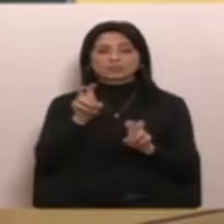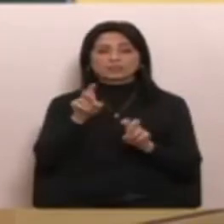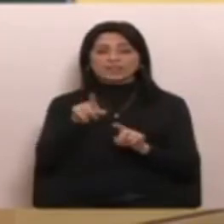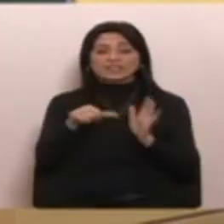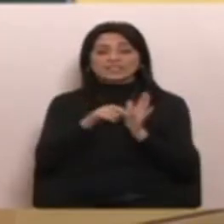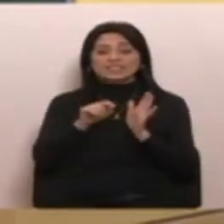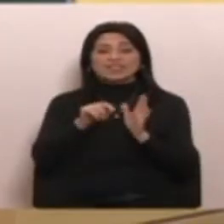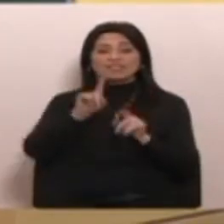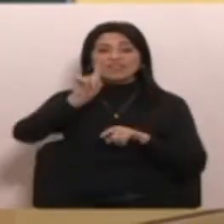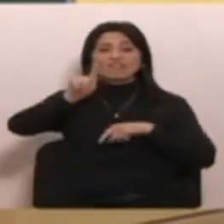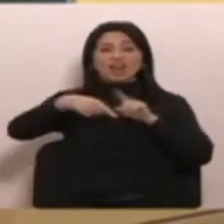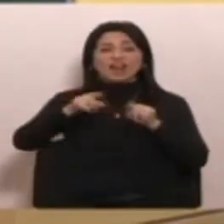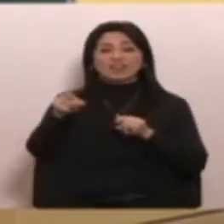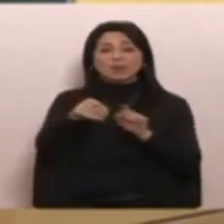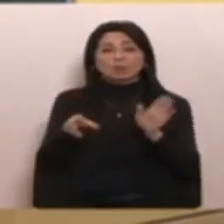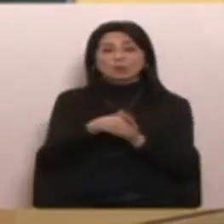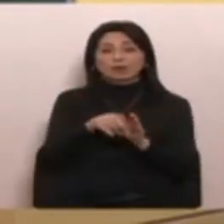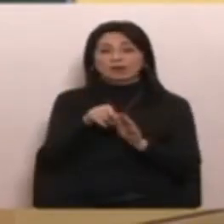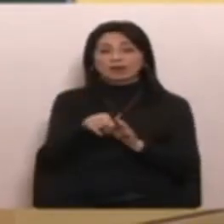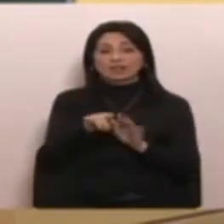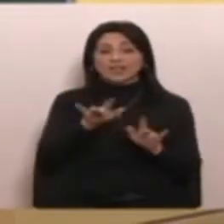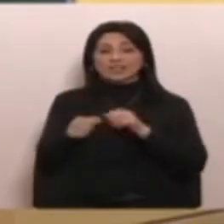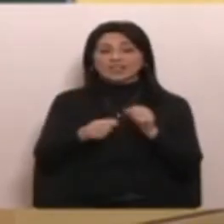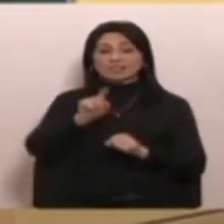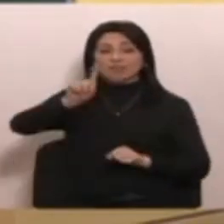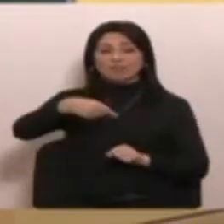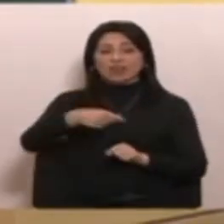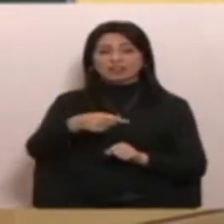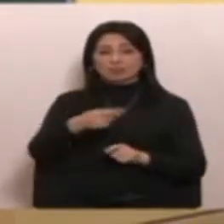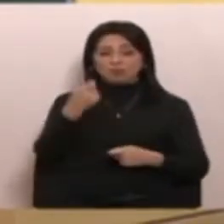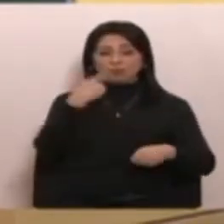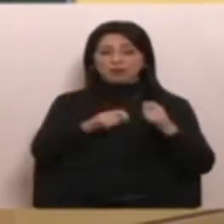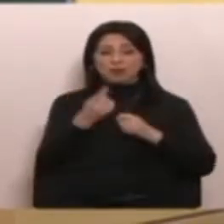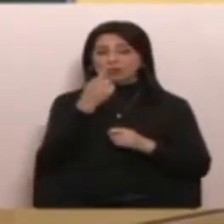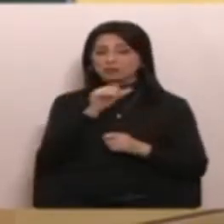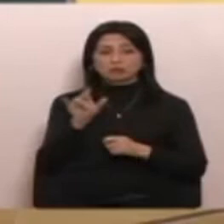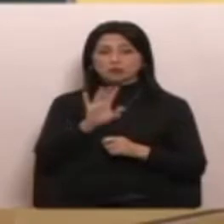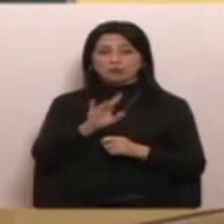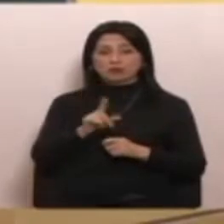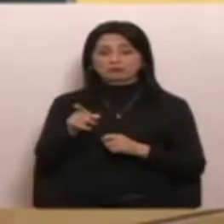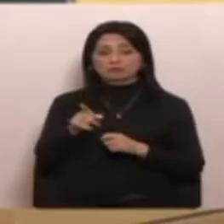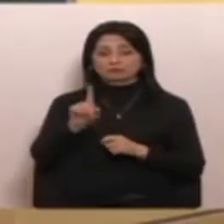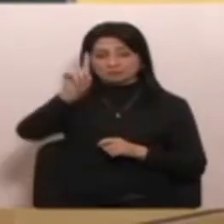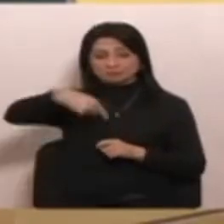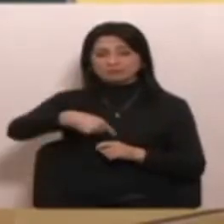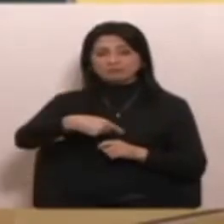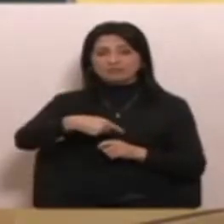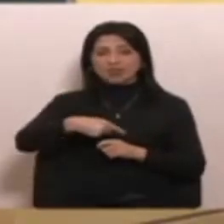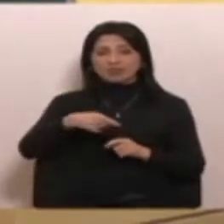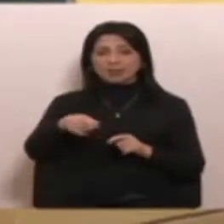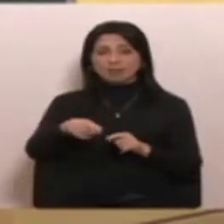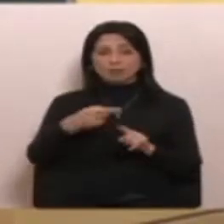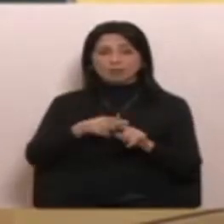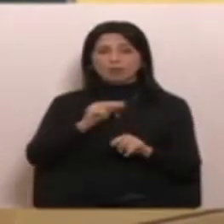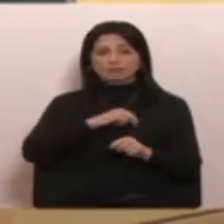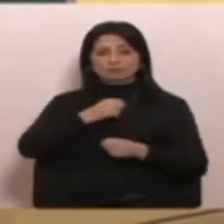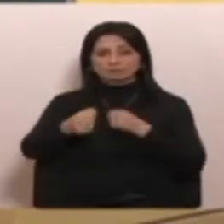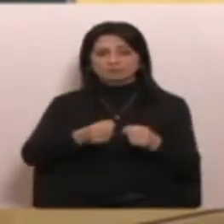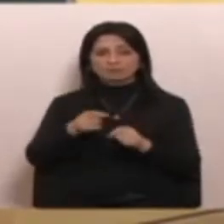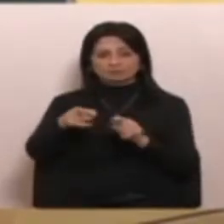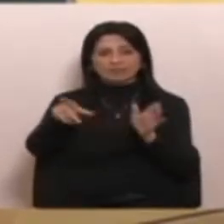საინვესტიციო ვალდებულებები და დასაქმების ვალდებულებები, რასაც ვაყოლებთ ინვესტორებს. კერძოდ, წელს პრივატიზებულ